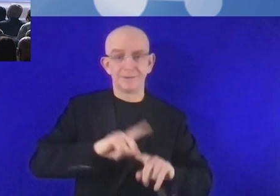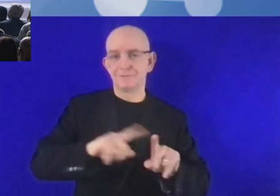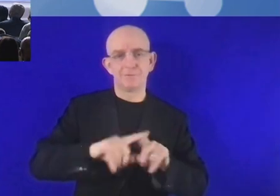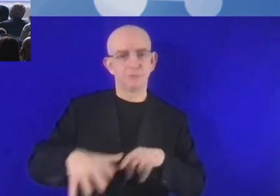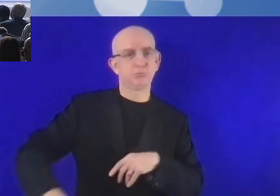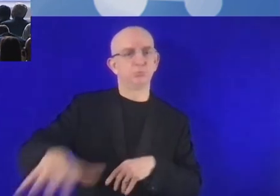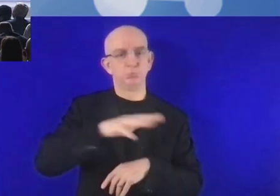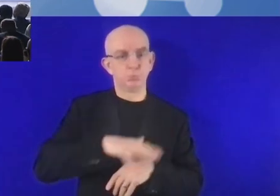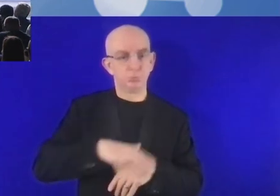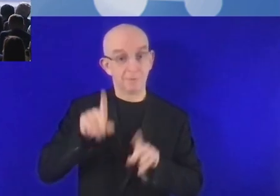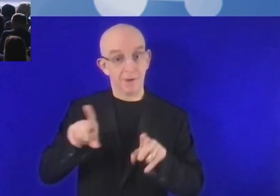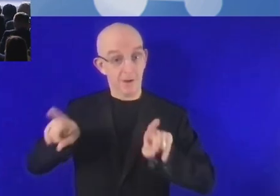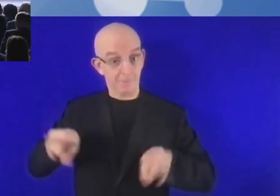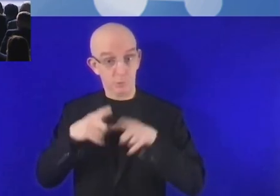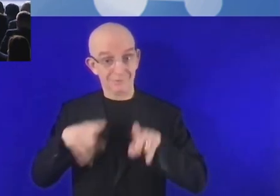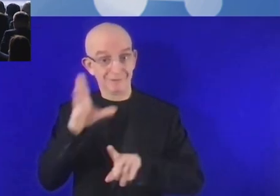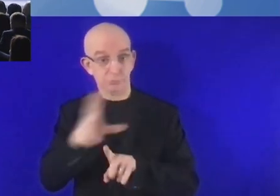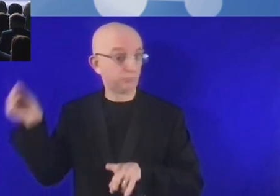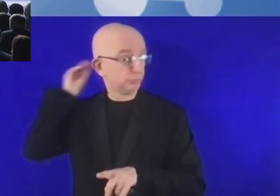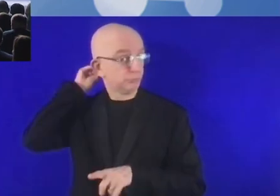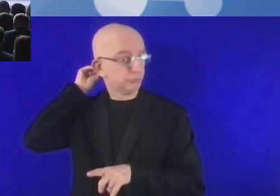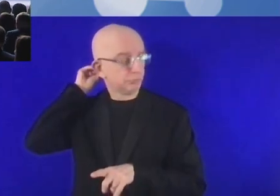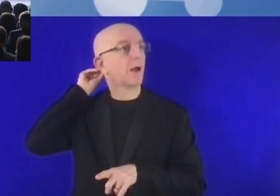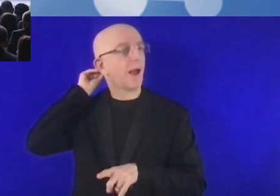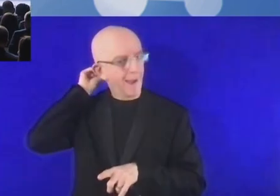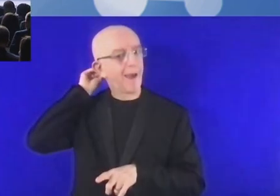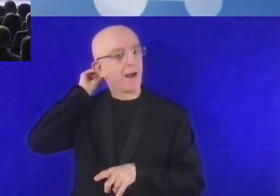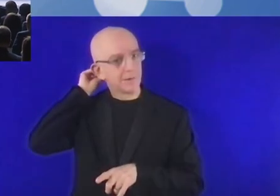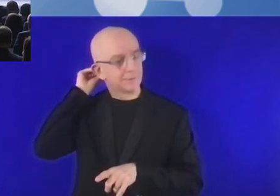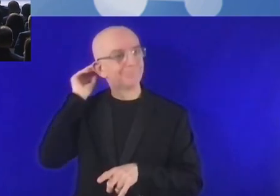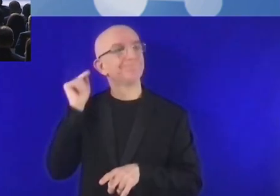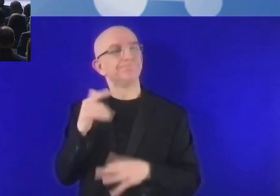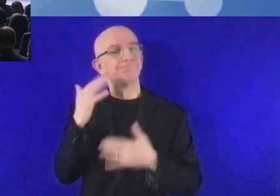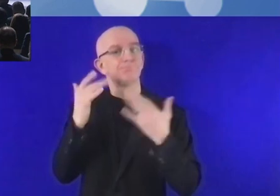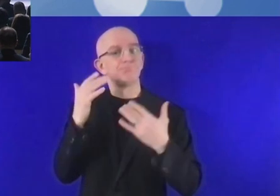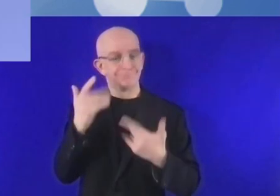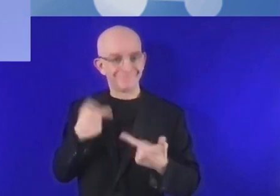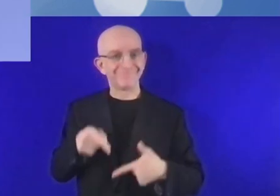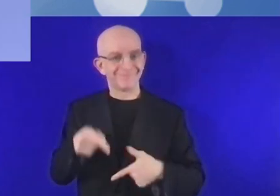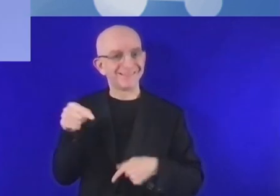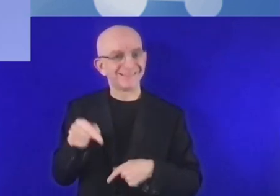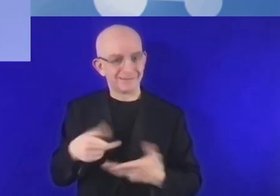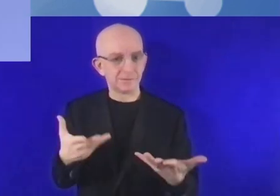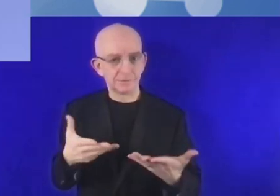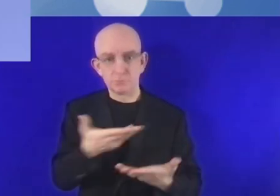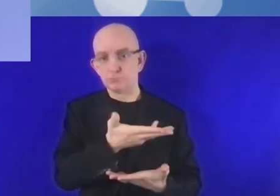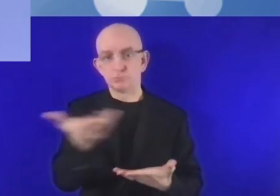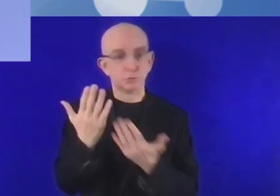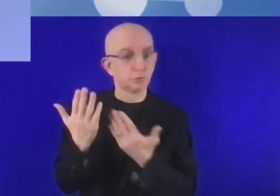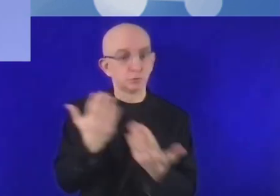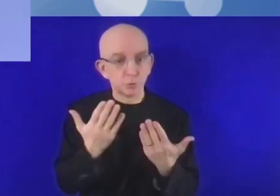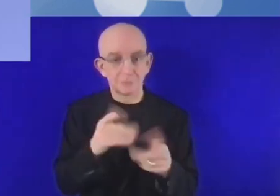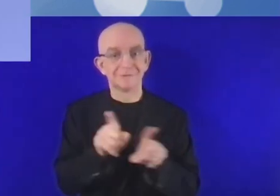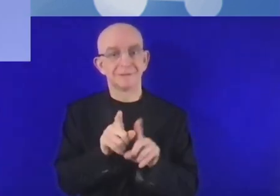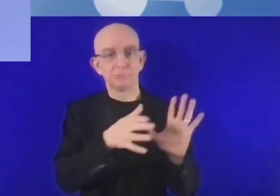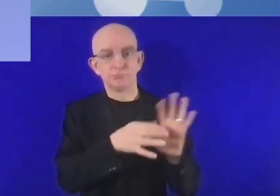tak samo ważna jak edukacja w zakresie finansów, inżynierii czy matematyki. Jest to tak naprawdę wartość dodana i